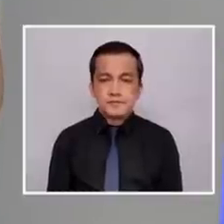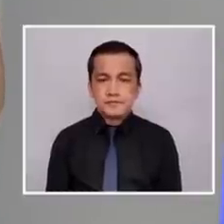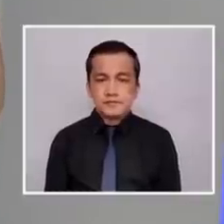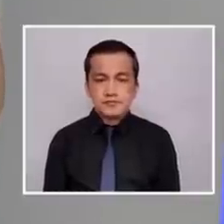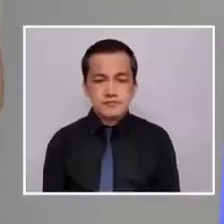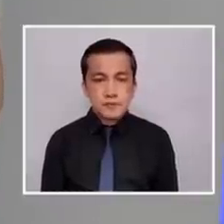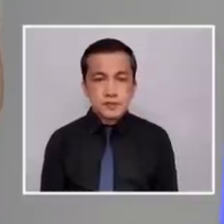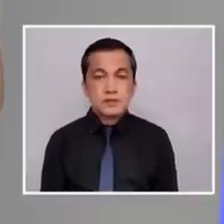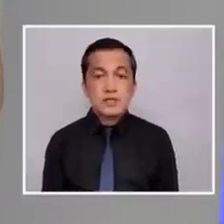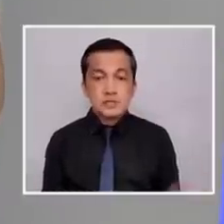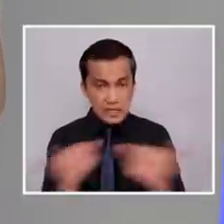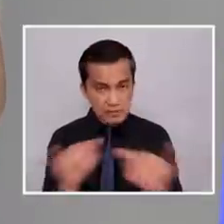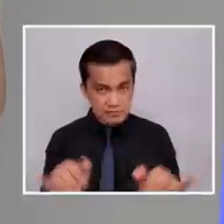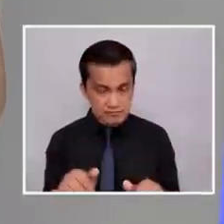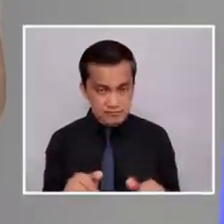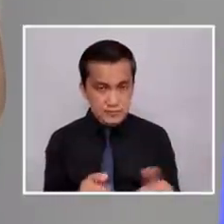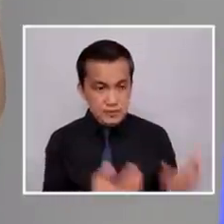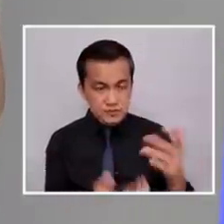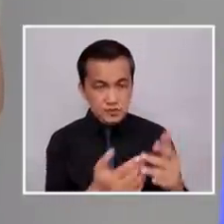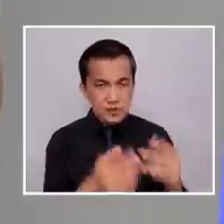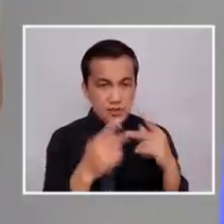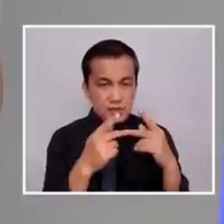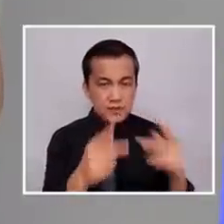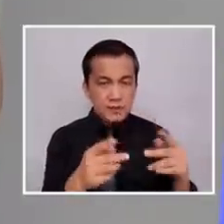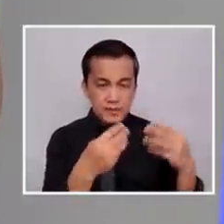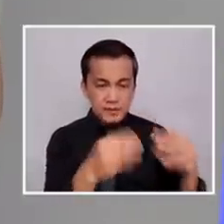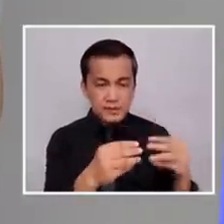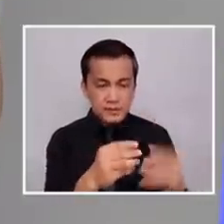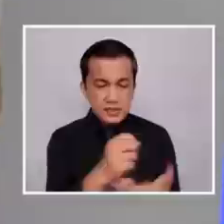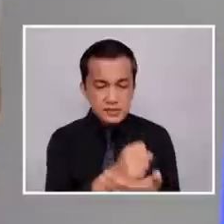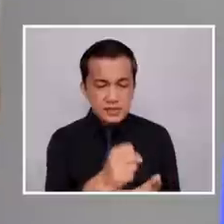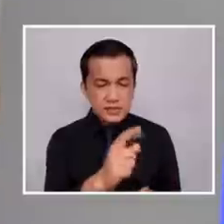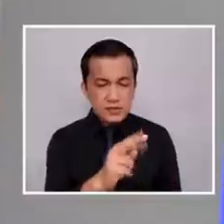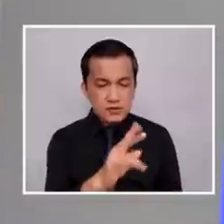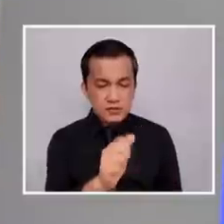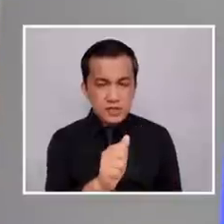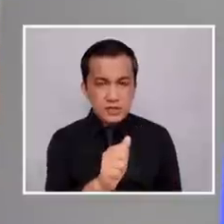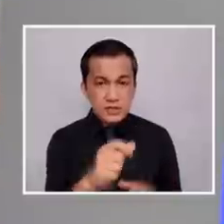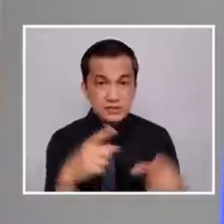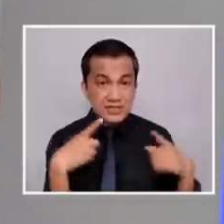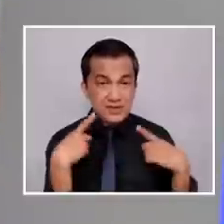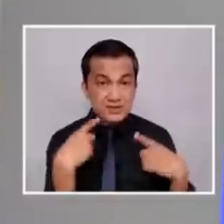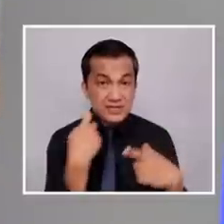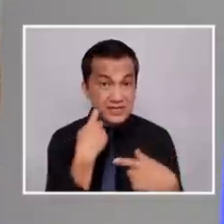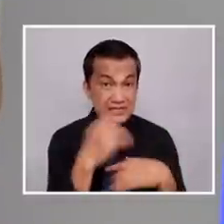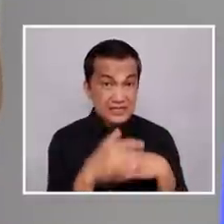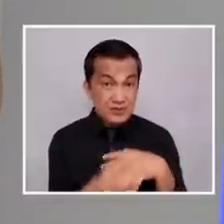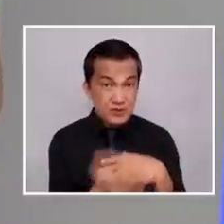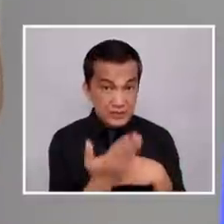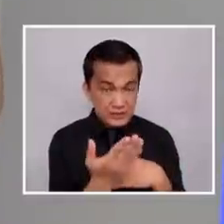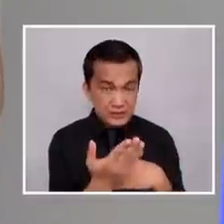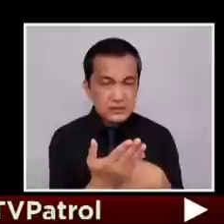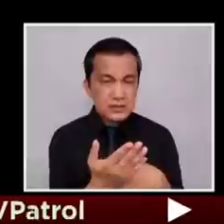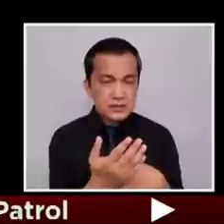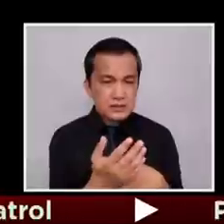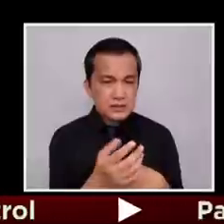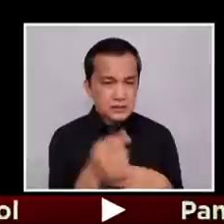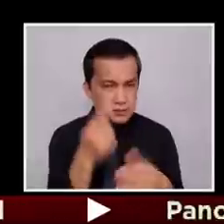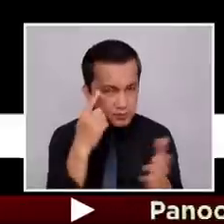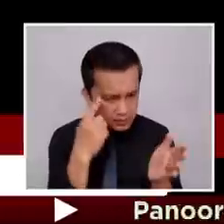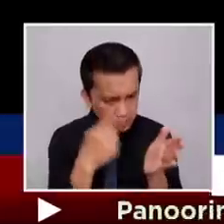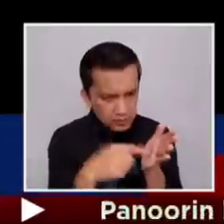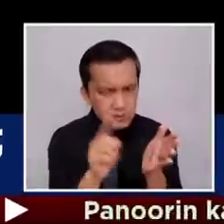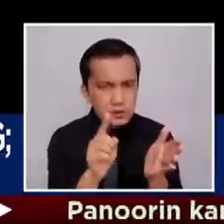Nasunog din ang bahagi ng public market ng Santa Rosa City sa Laguna kaninang madaling araw. Sa paunang investigasyon,